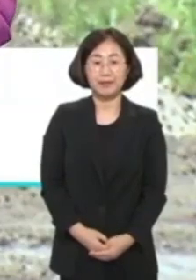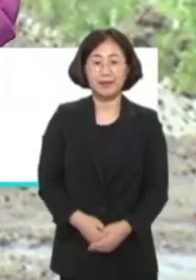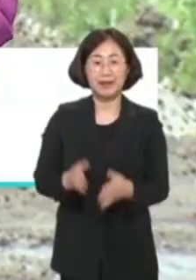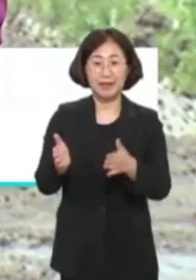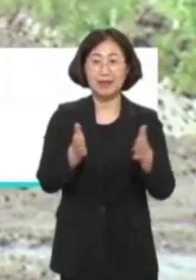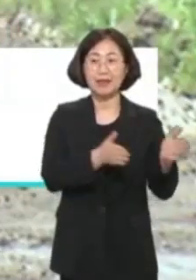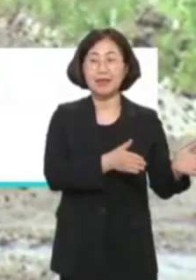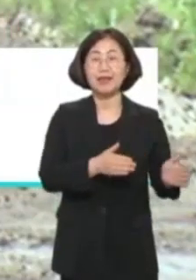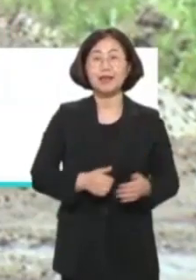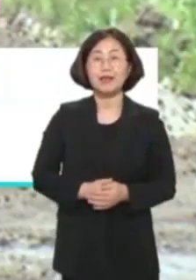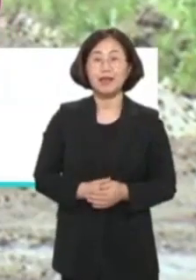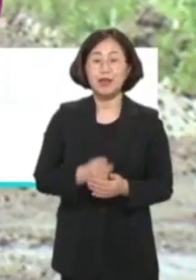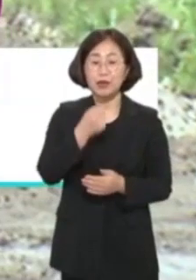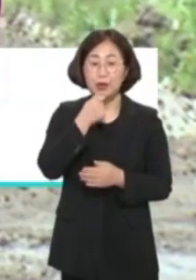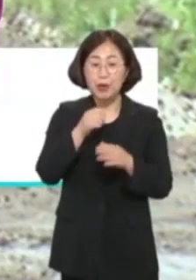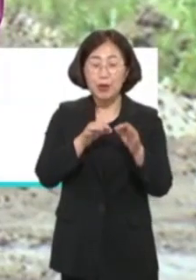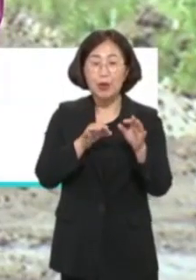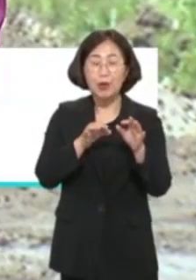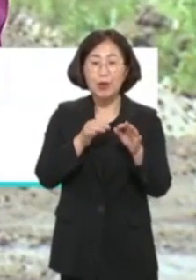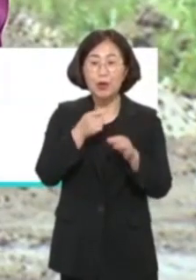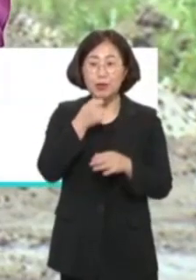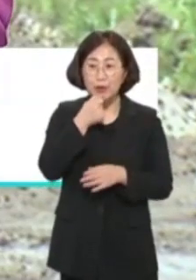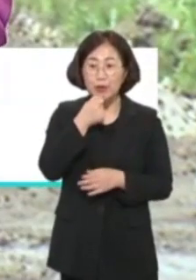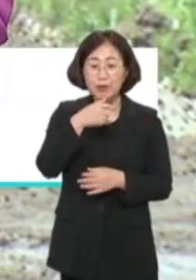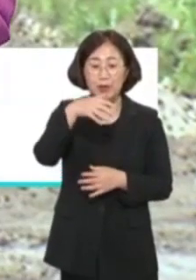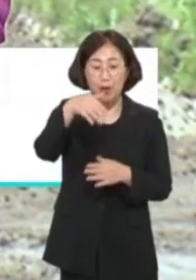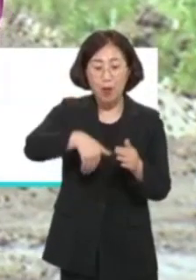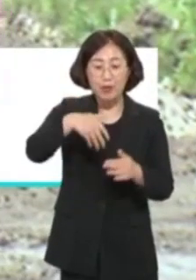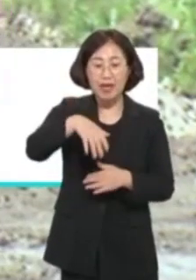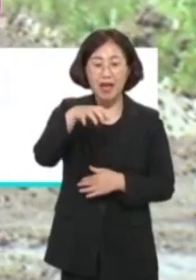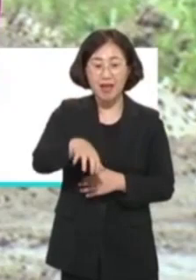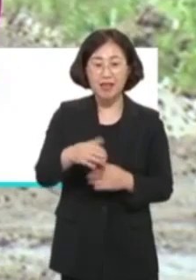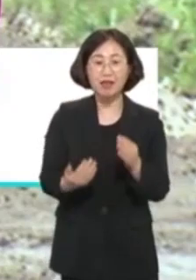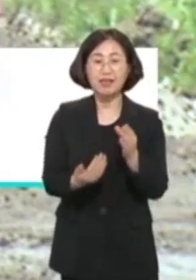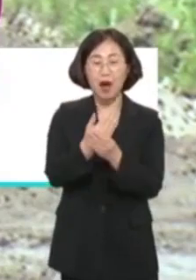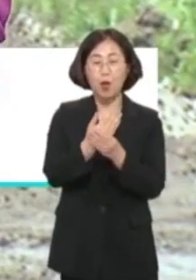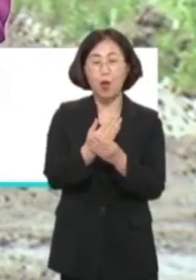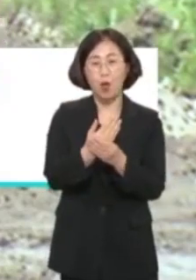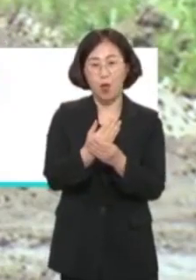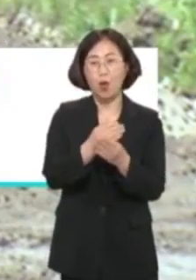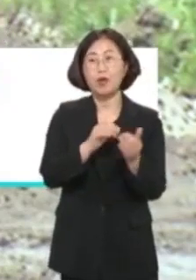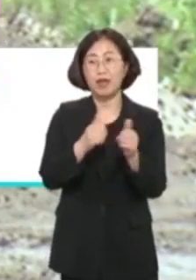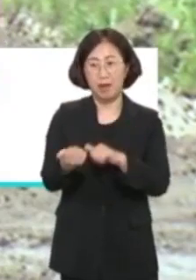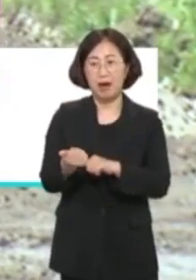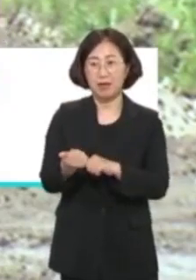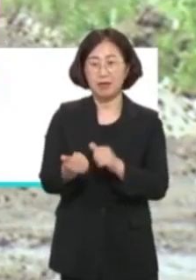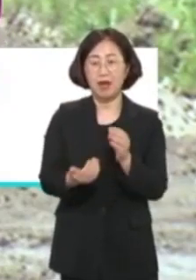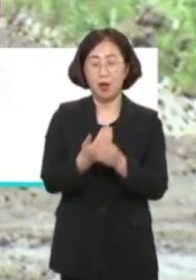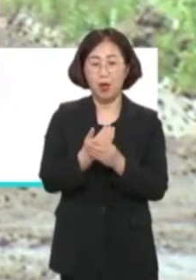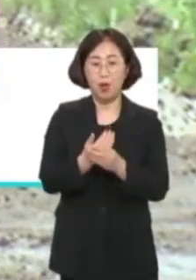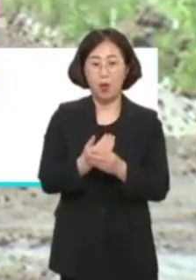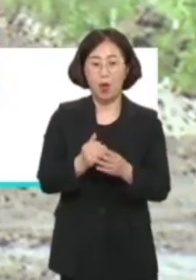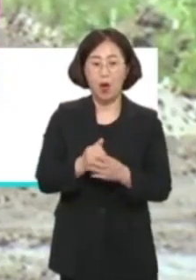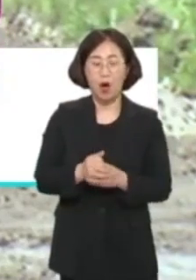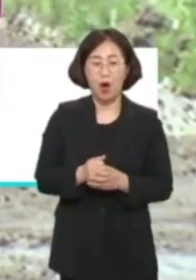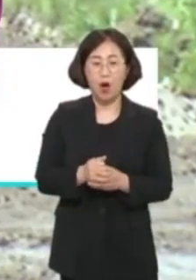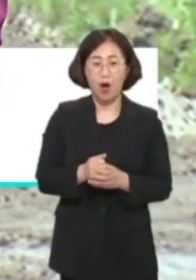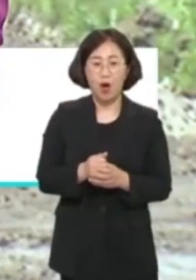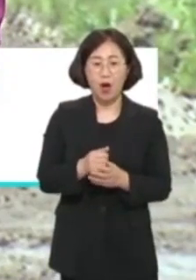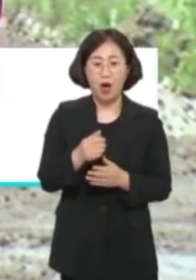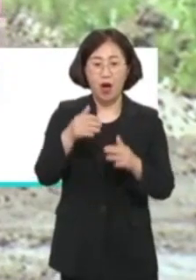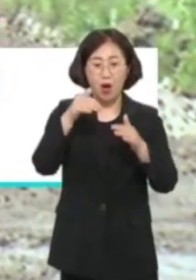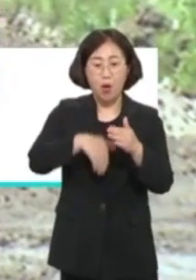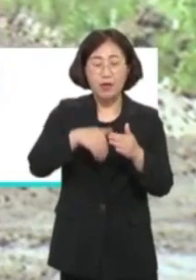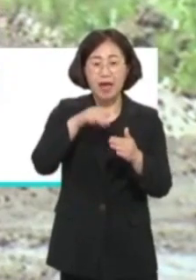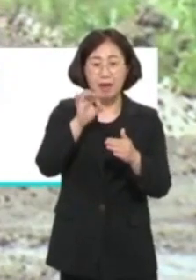다음 소식입니다. 소규모 공사장에서 주로 발생하는 건설 현장 사망 사고. 빠듯한 공사비에 맞춰